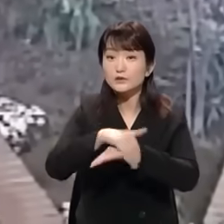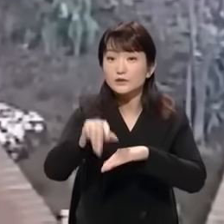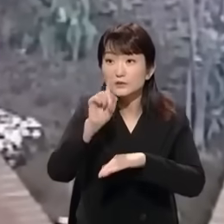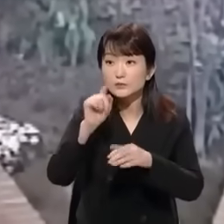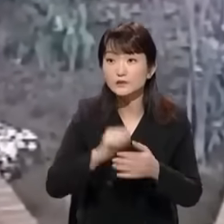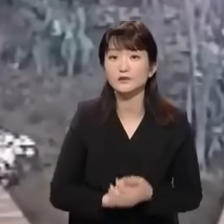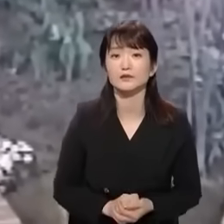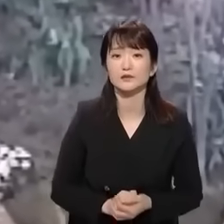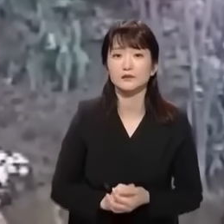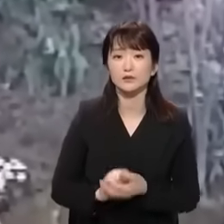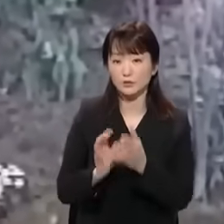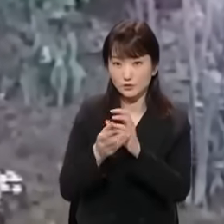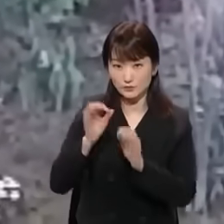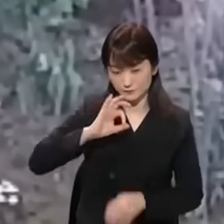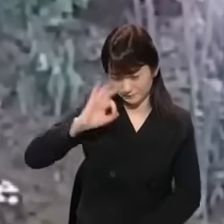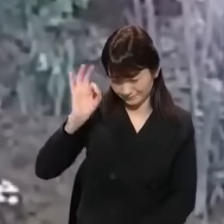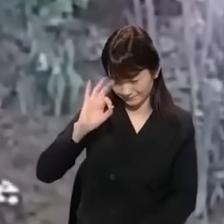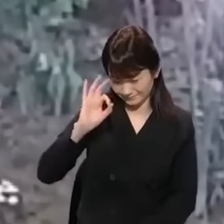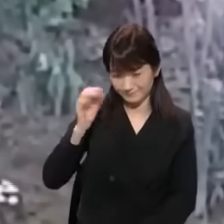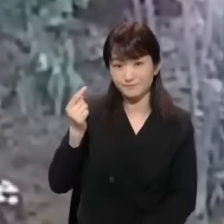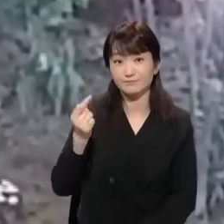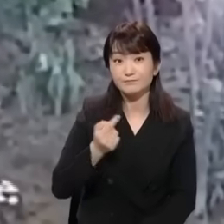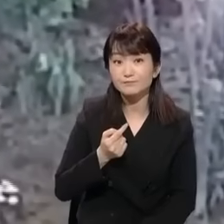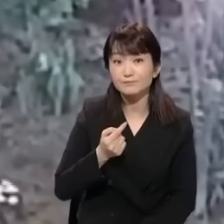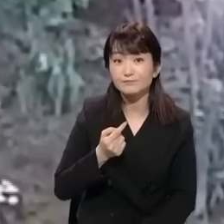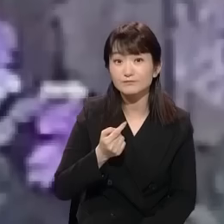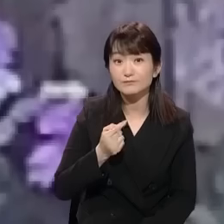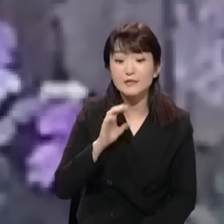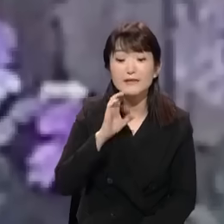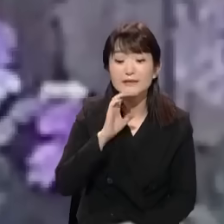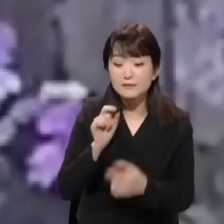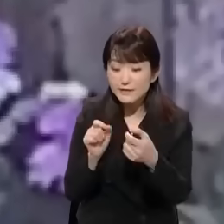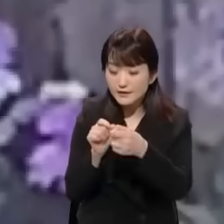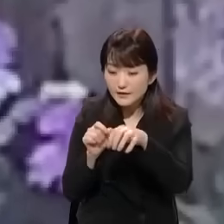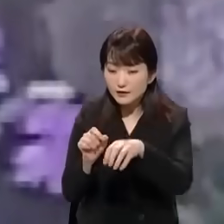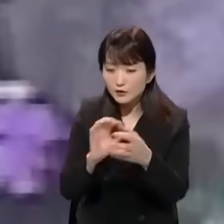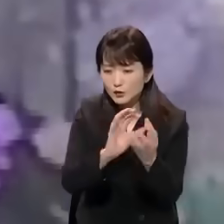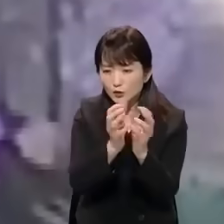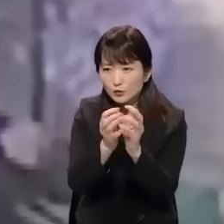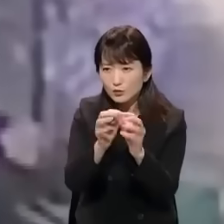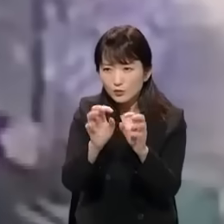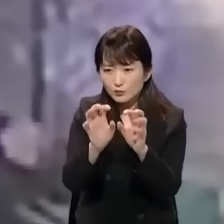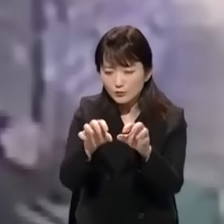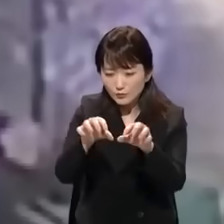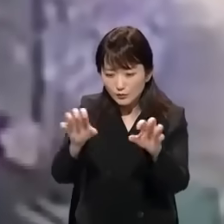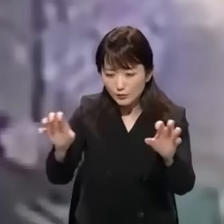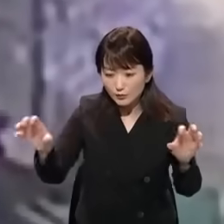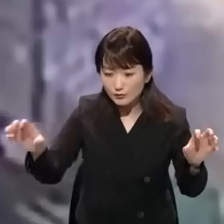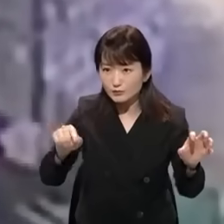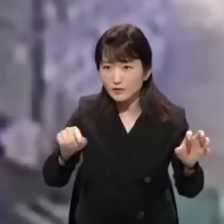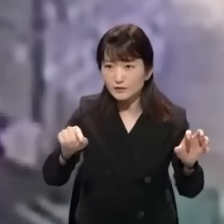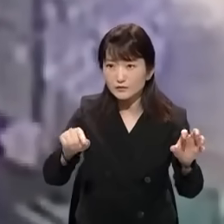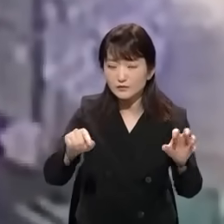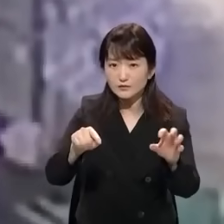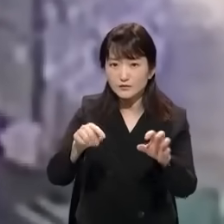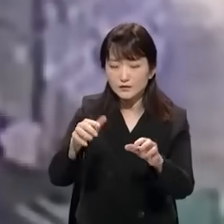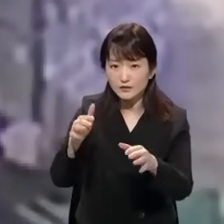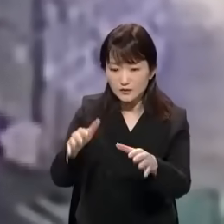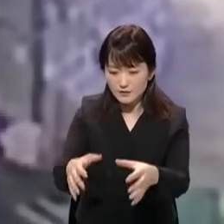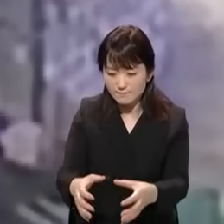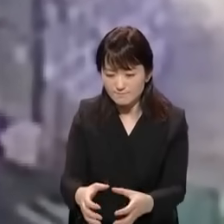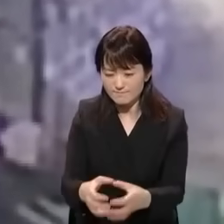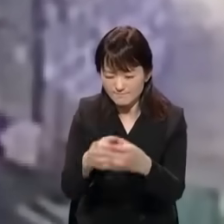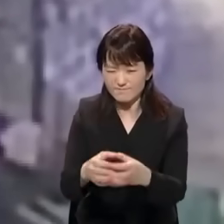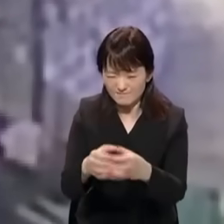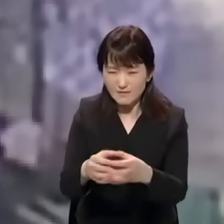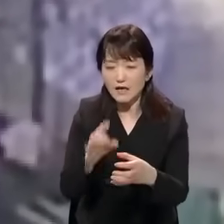꽃차 들어 왔단다 왔단다 왔단다까 화단을 향해서 마수의 숨길을 쭉 으라차차차차